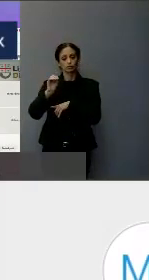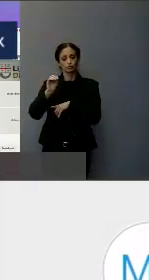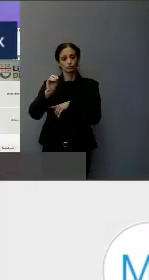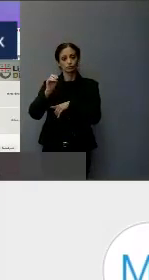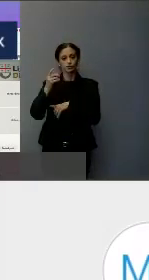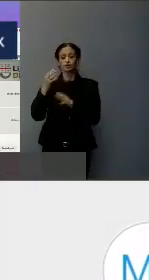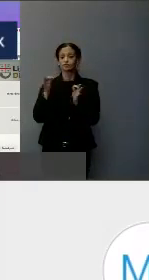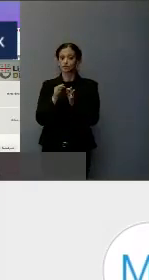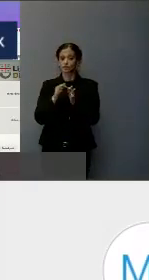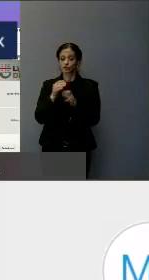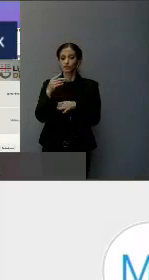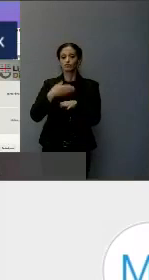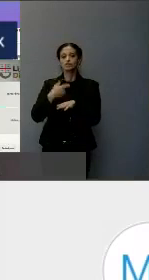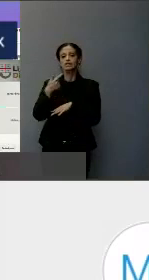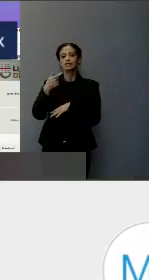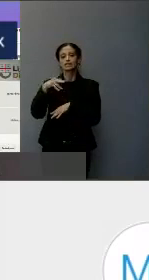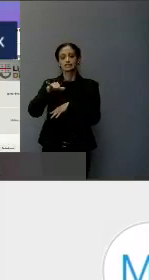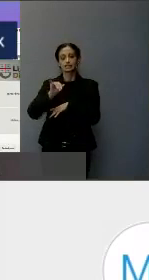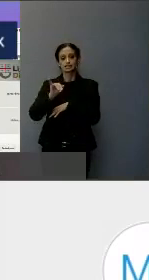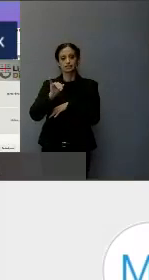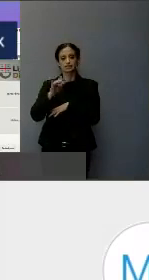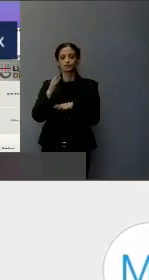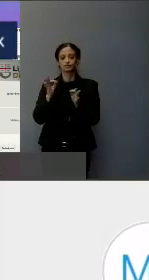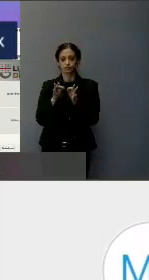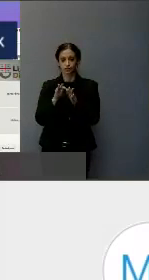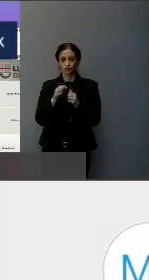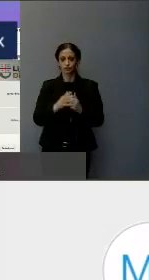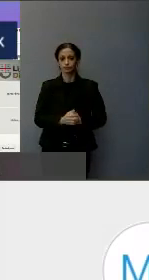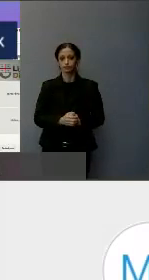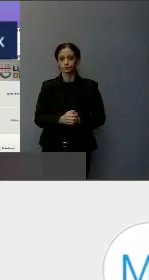favorevole consigliera tini amorevole